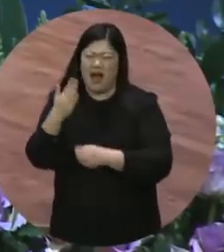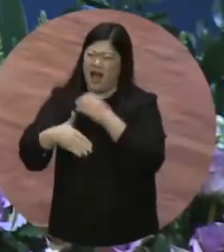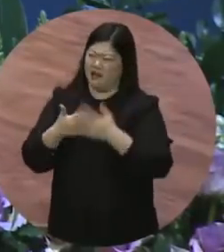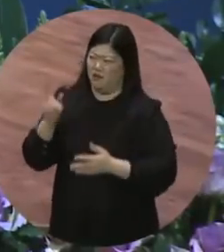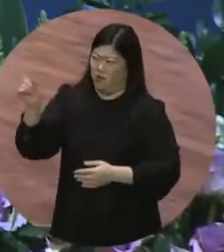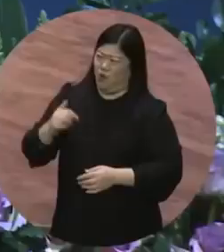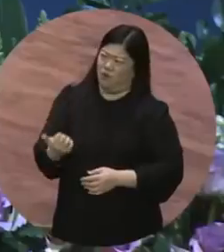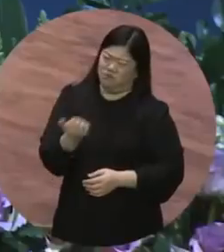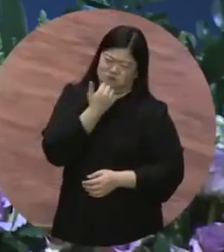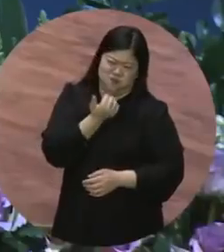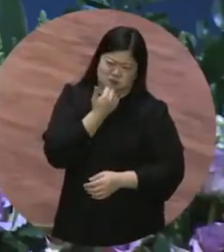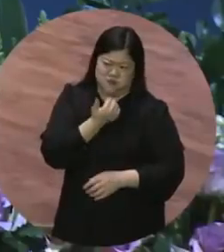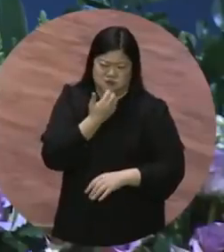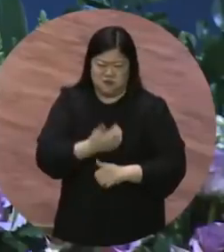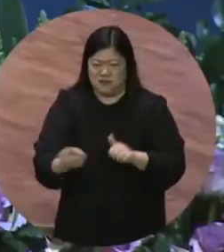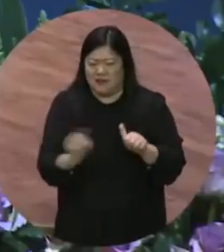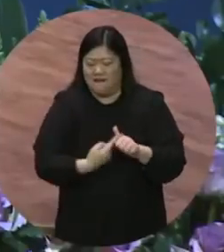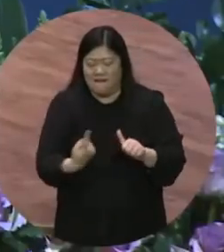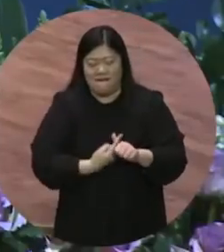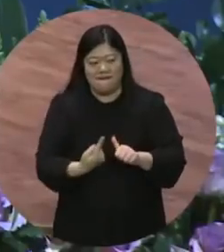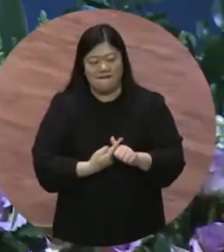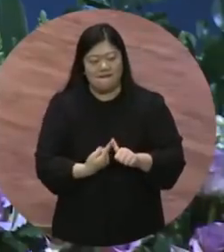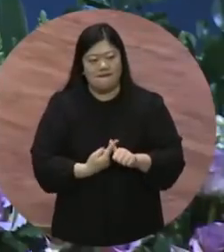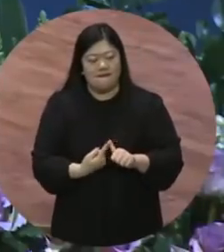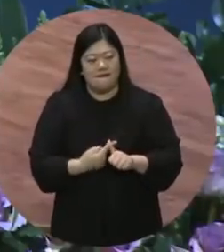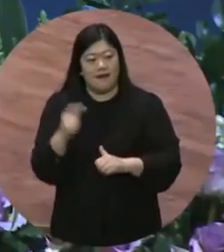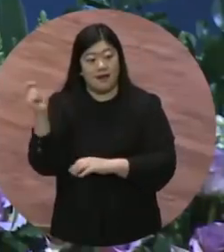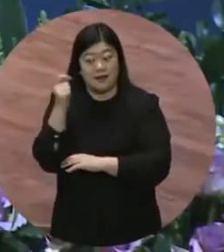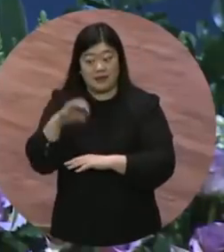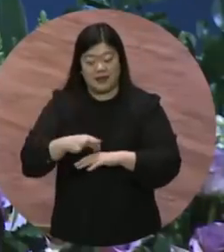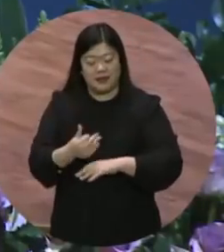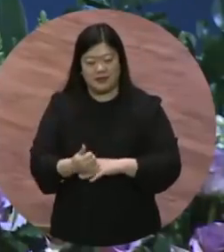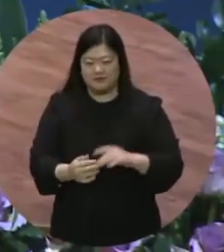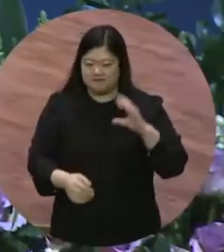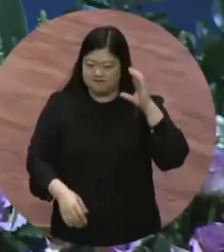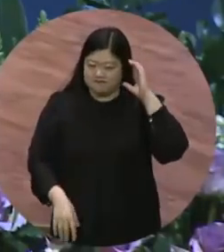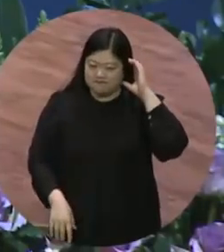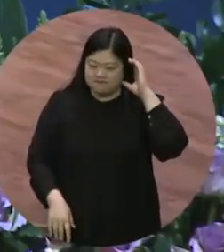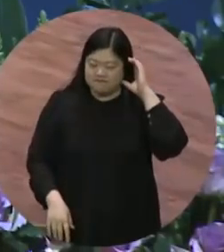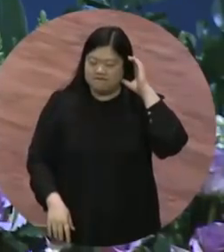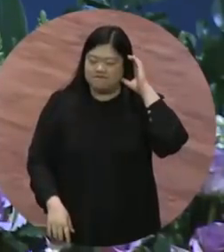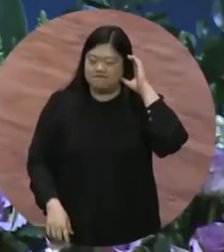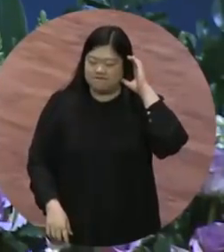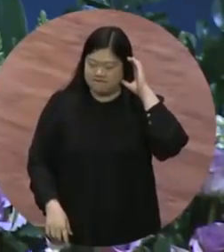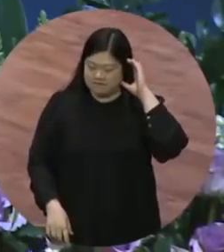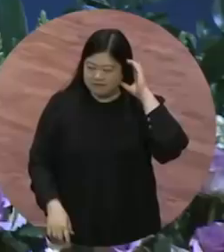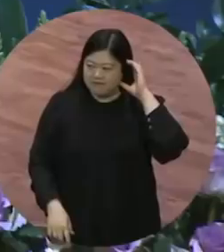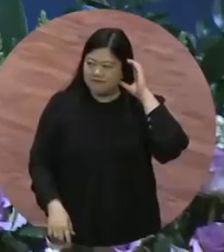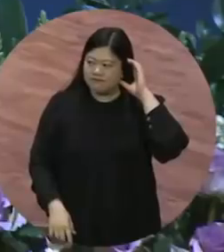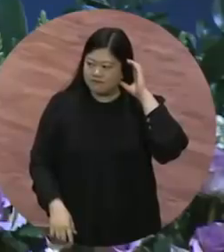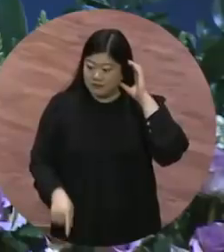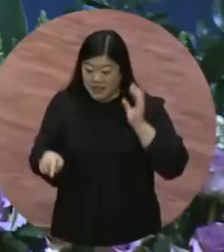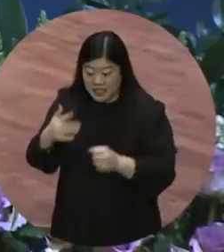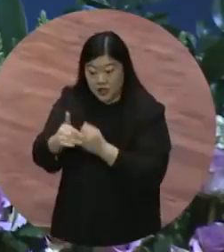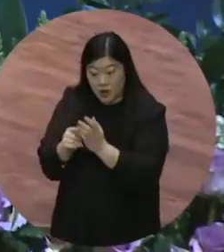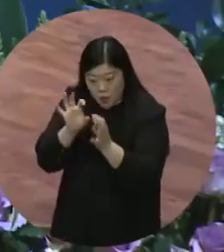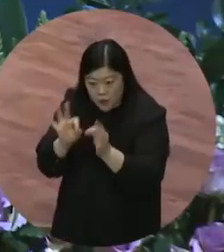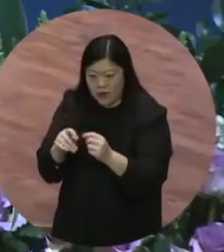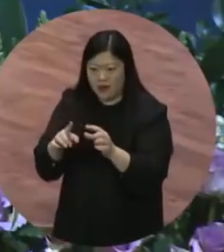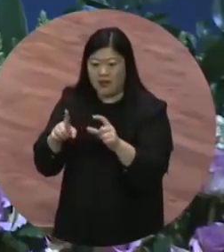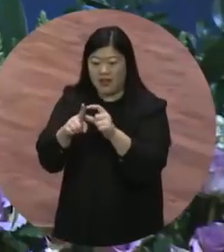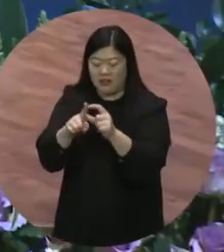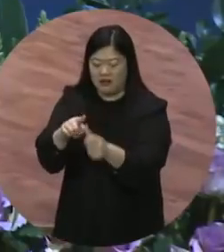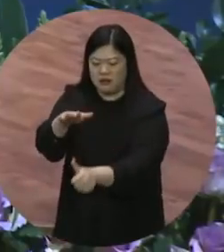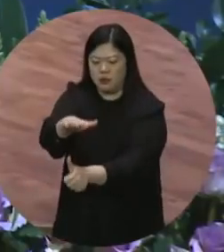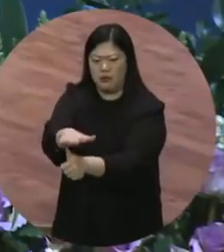있어요. 어린 소녀 다윗이 듣습니다. 기껏해야 성경은 소년이라고 표현했거든.